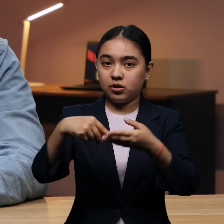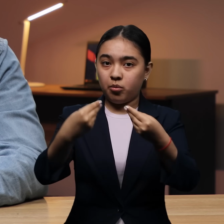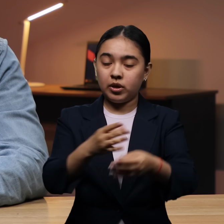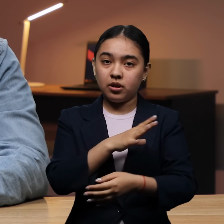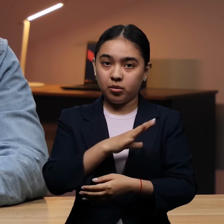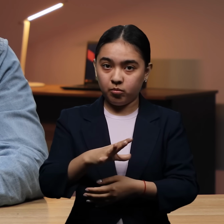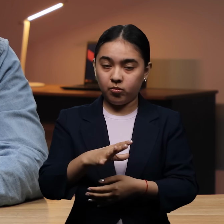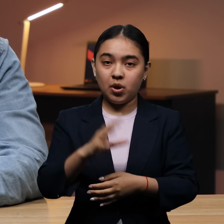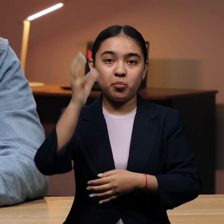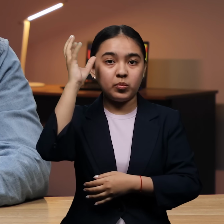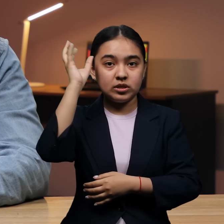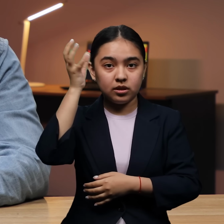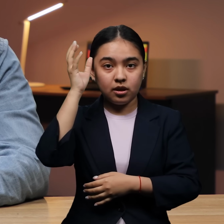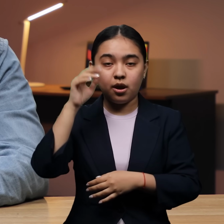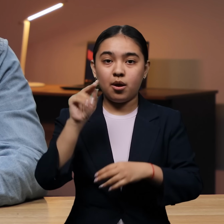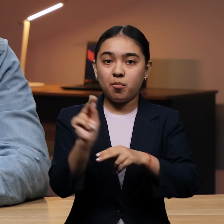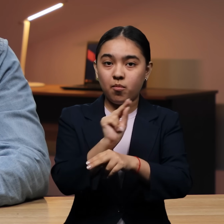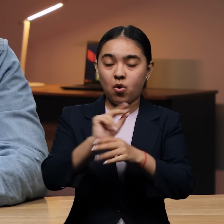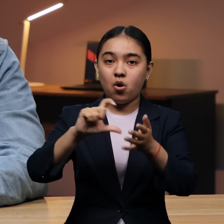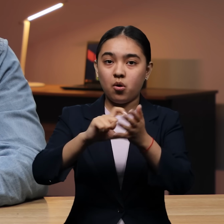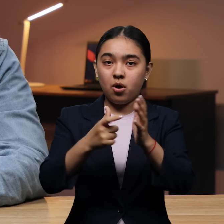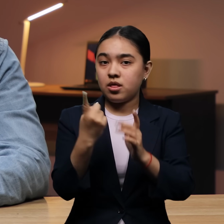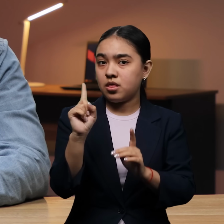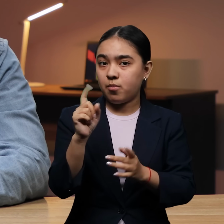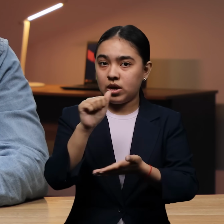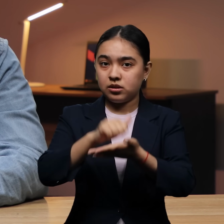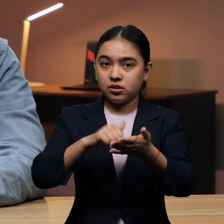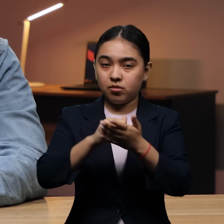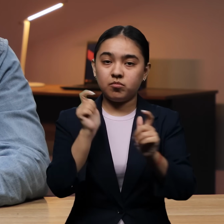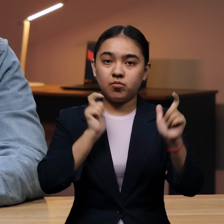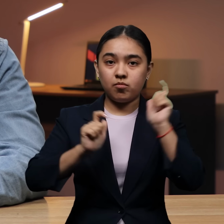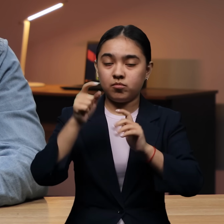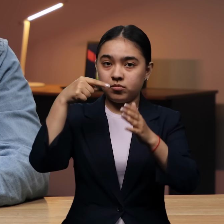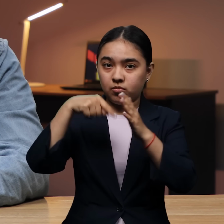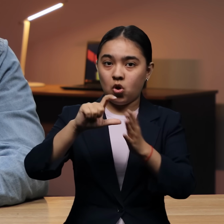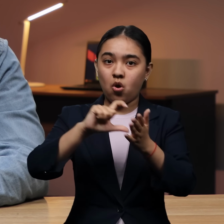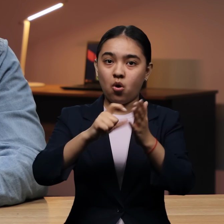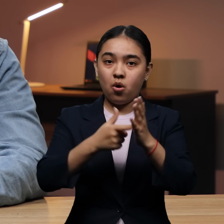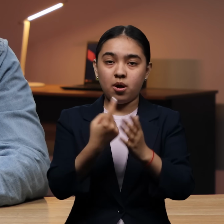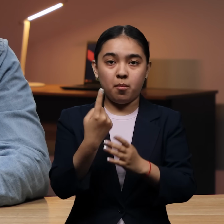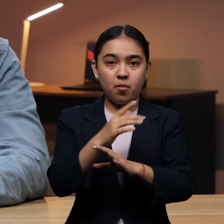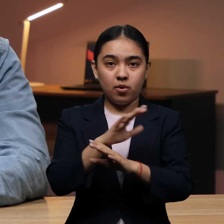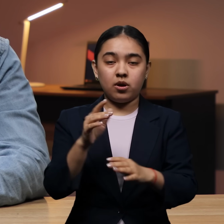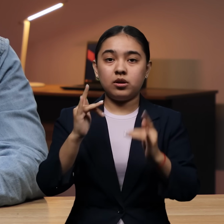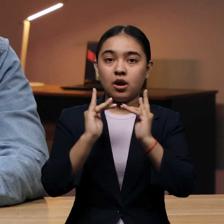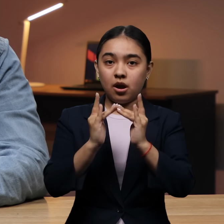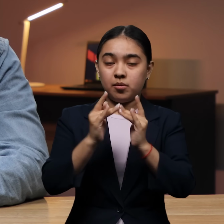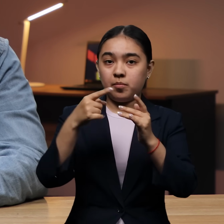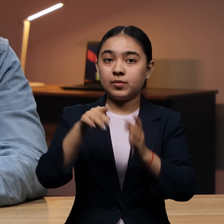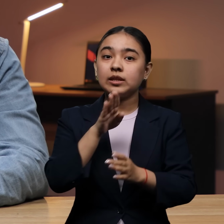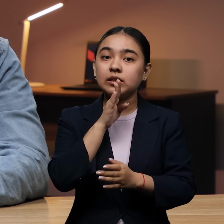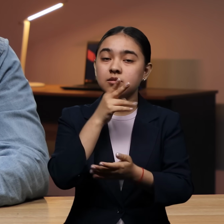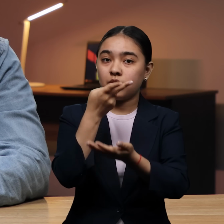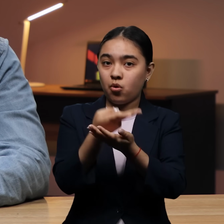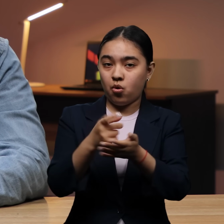izoh berilmadi. Psixologik profilaktika xonasi uchun nima sababdan oliygoh binosidagi xonalardan biri emas, yotoqxonada